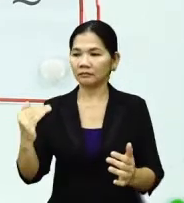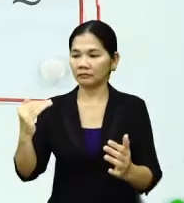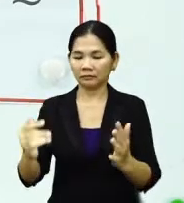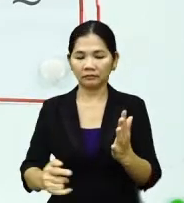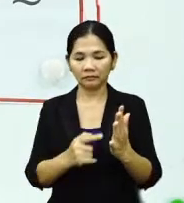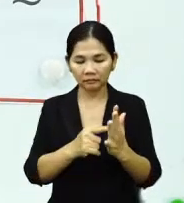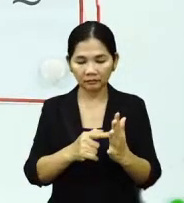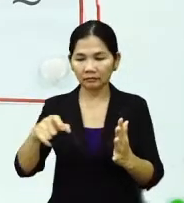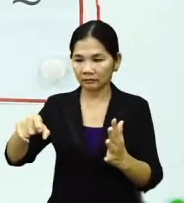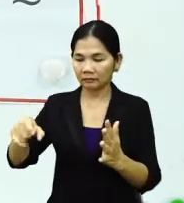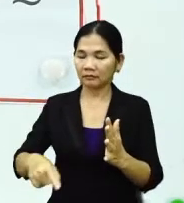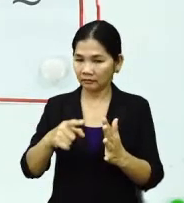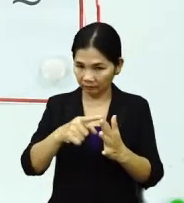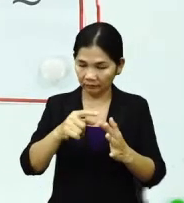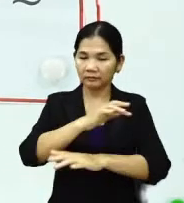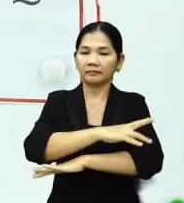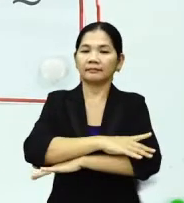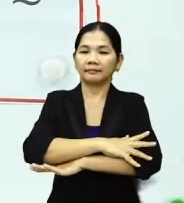nề